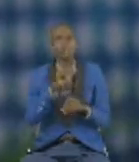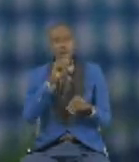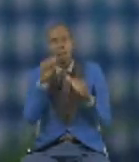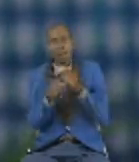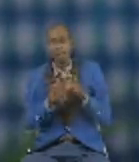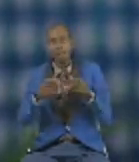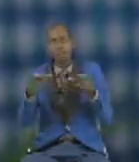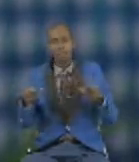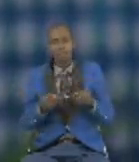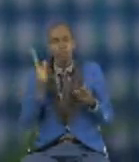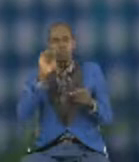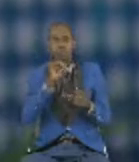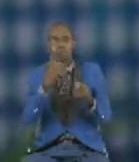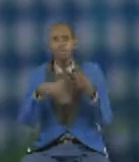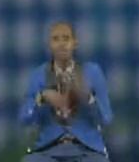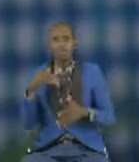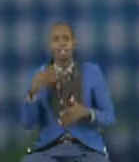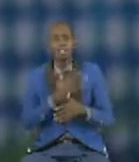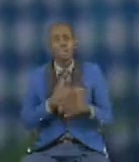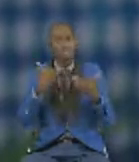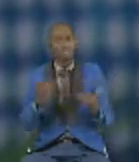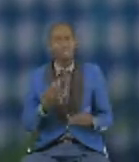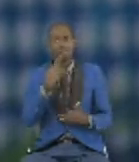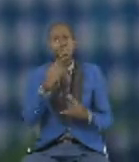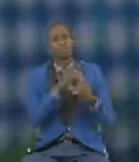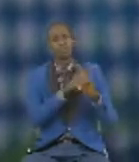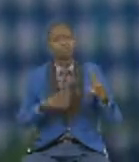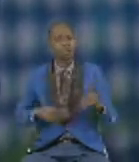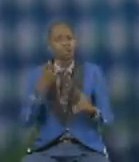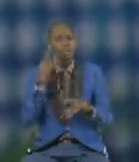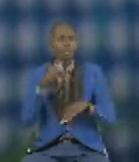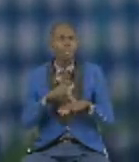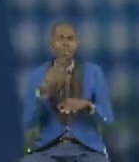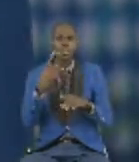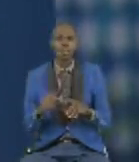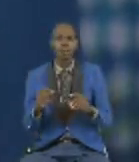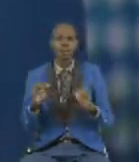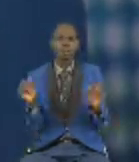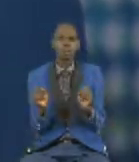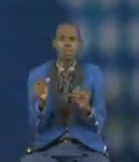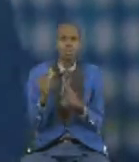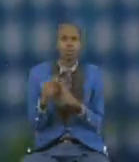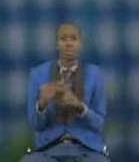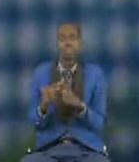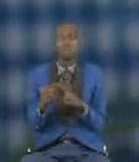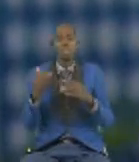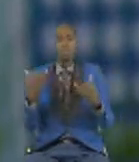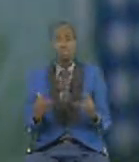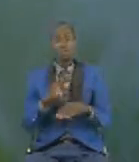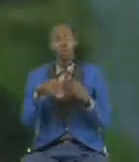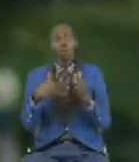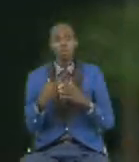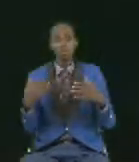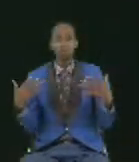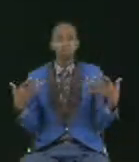couverture et ne sortent pas. Mais dit, Seigneur, vois leur menace. Cette fois-ci, leur menace